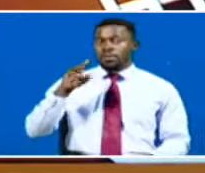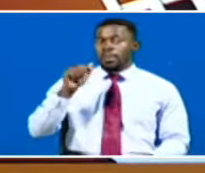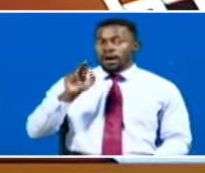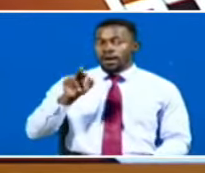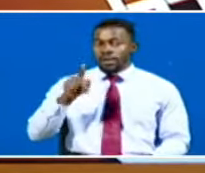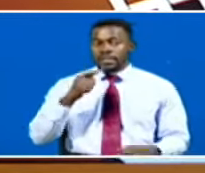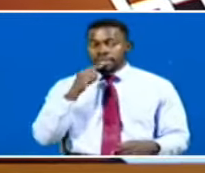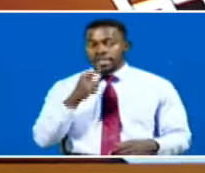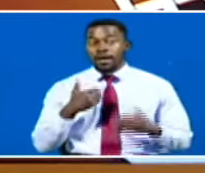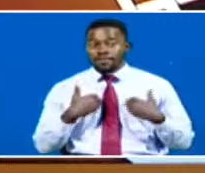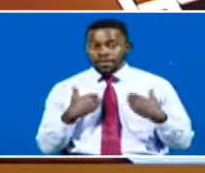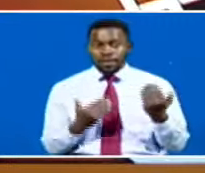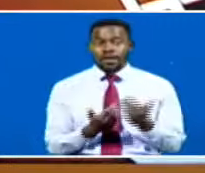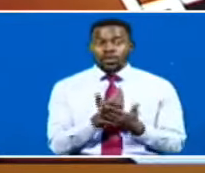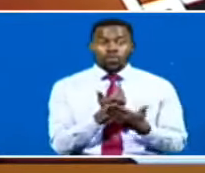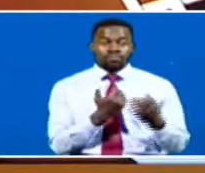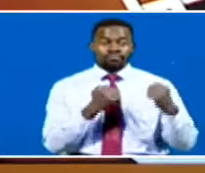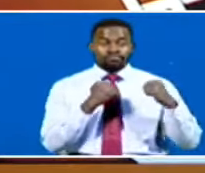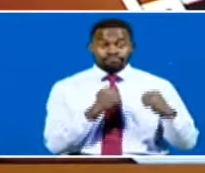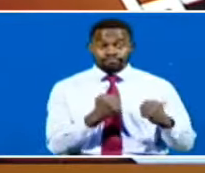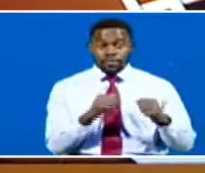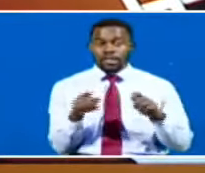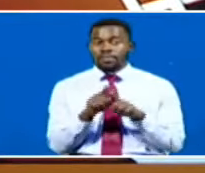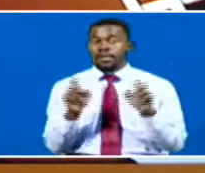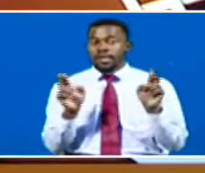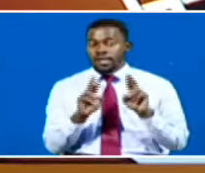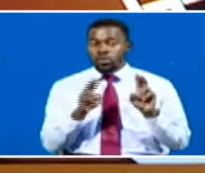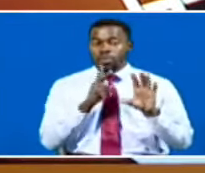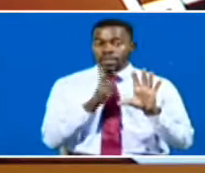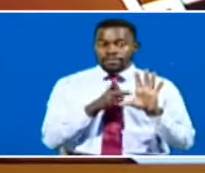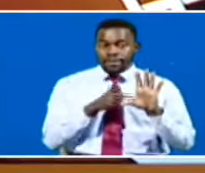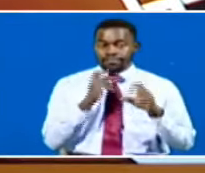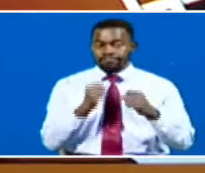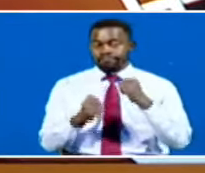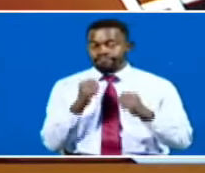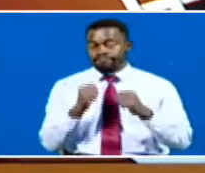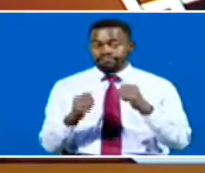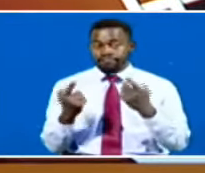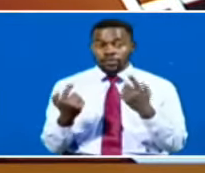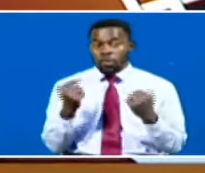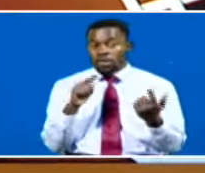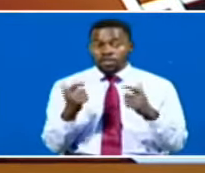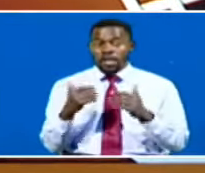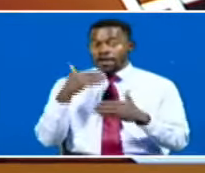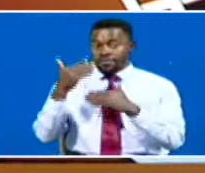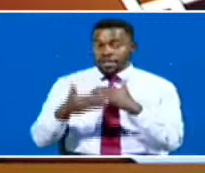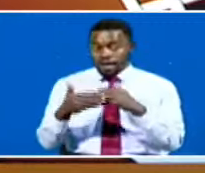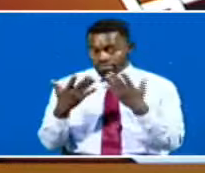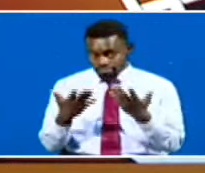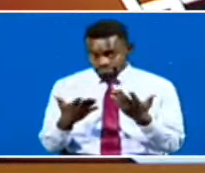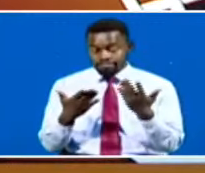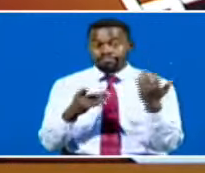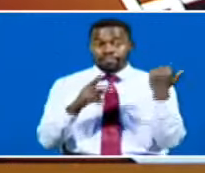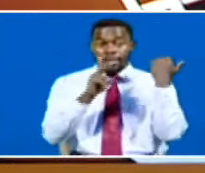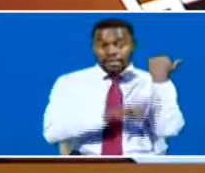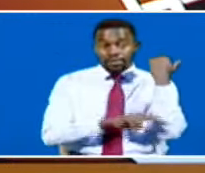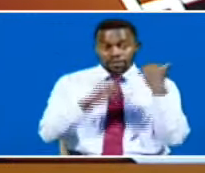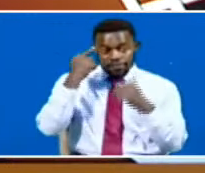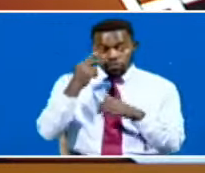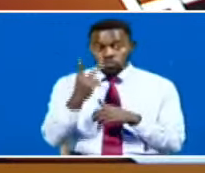nguvu mpya na ari ya kushamiri baada ya kuhudumia marufuku kwa miaka miwili. Kwa sasa anaangazia mbio